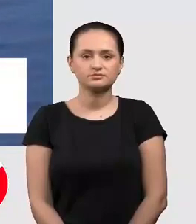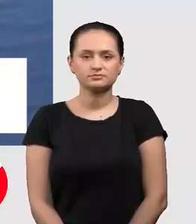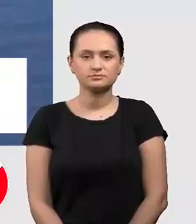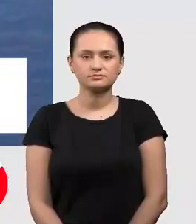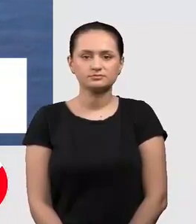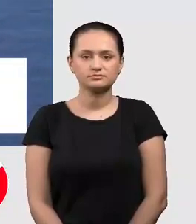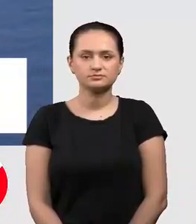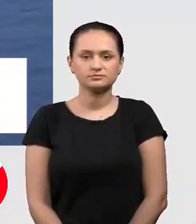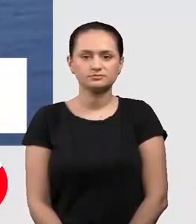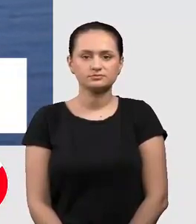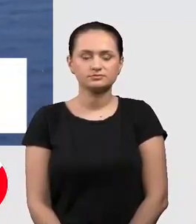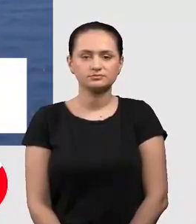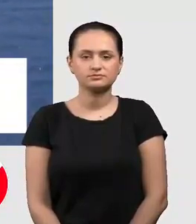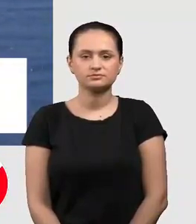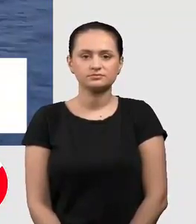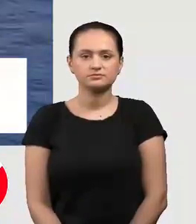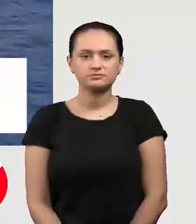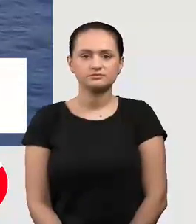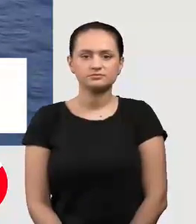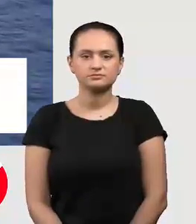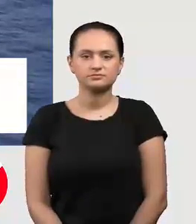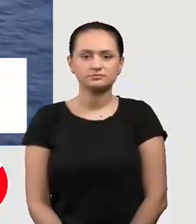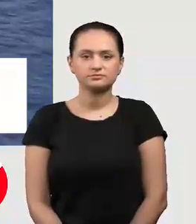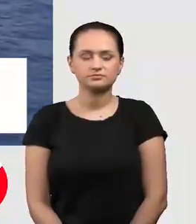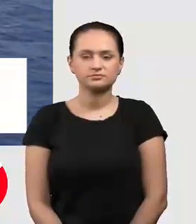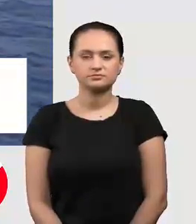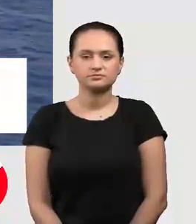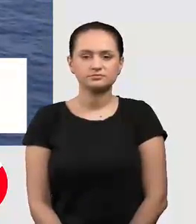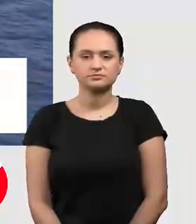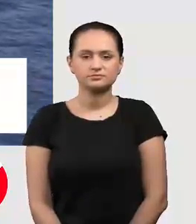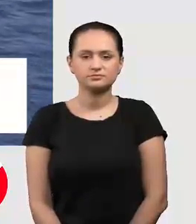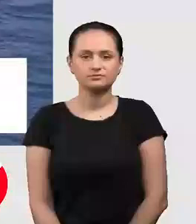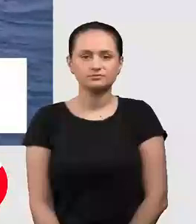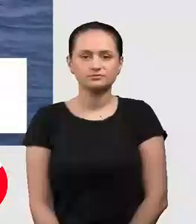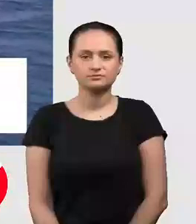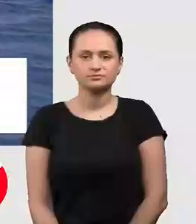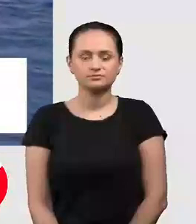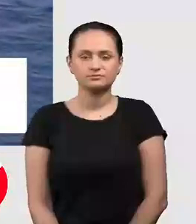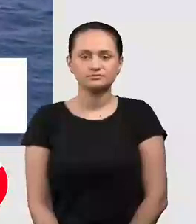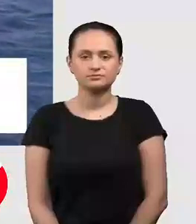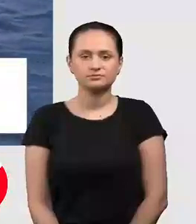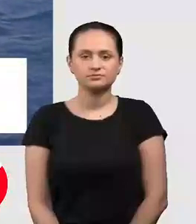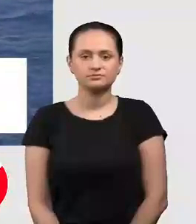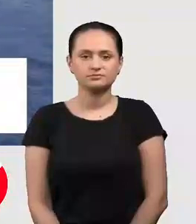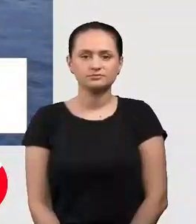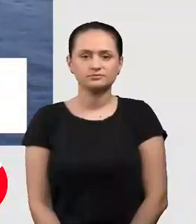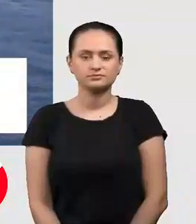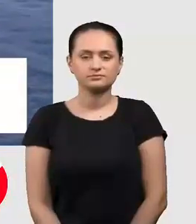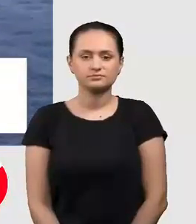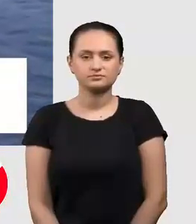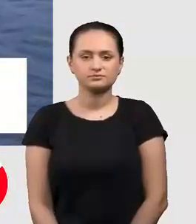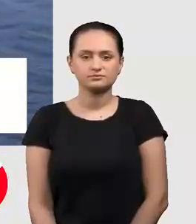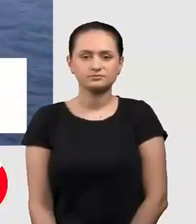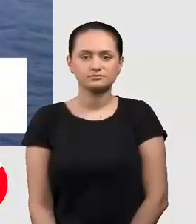de exerciții la Marea Neagră, la gurile Dunării și pe Dunăre sunt importante pentru Forțele Navale Române, dar și